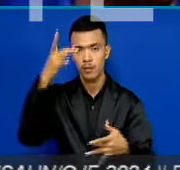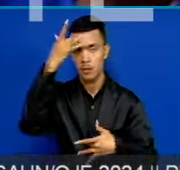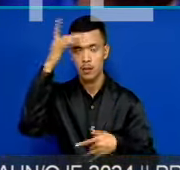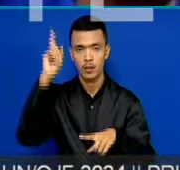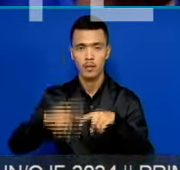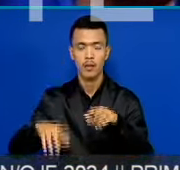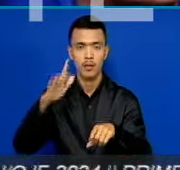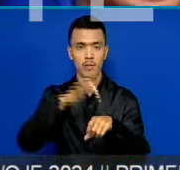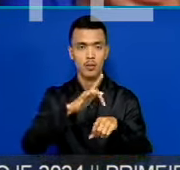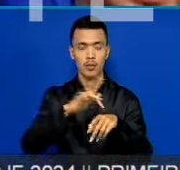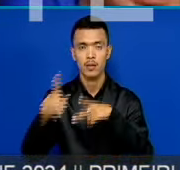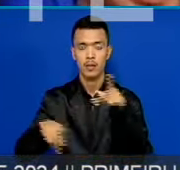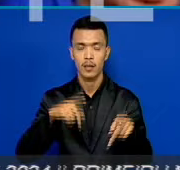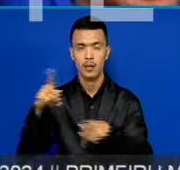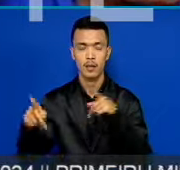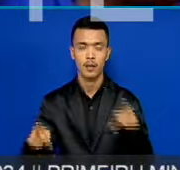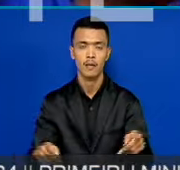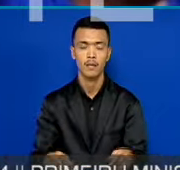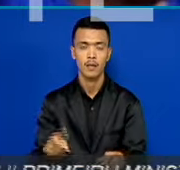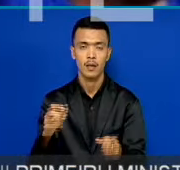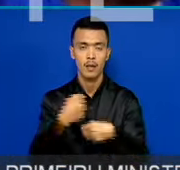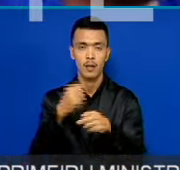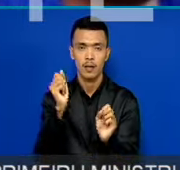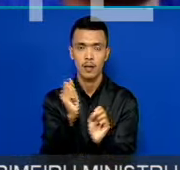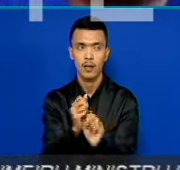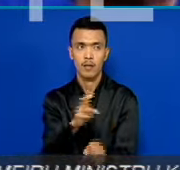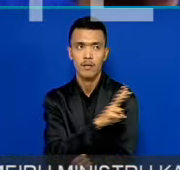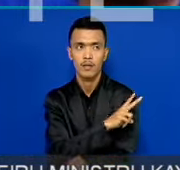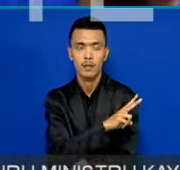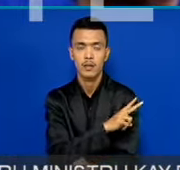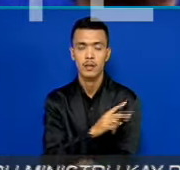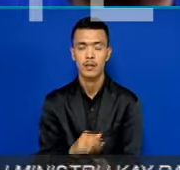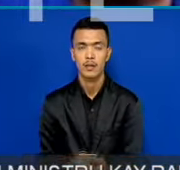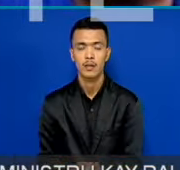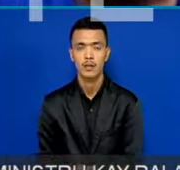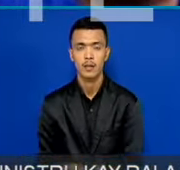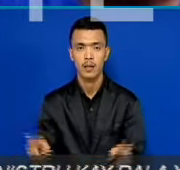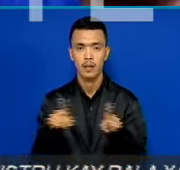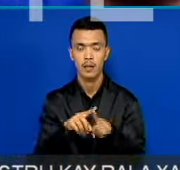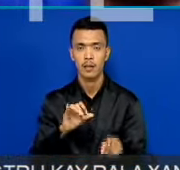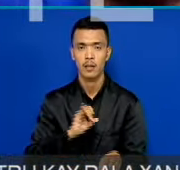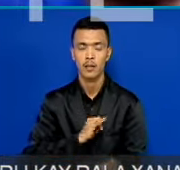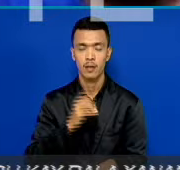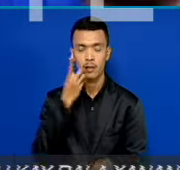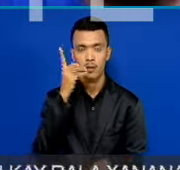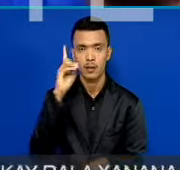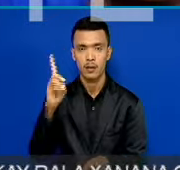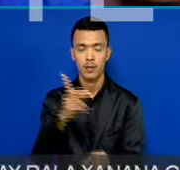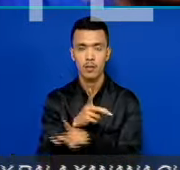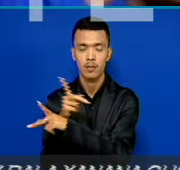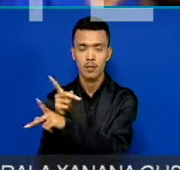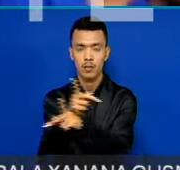ema tau ia objektif ite hal vacina saun ne maka hanya sebagai saya mahu teteh nak katak para tahalo